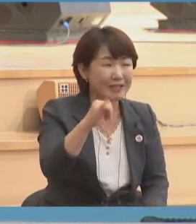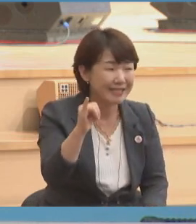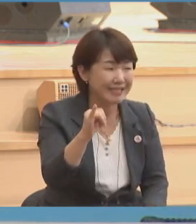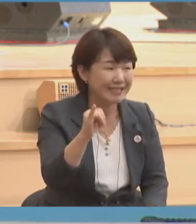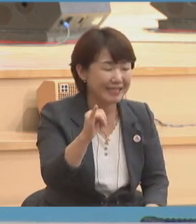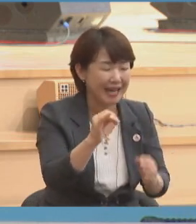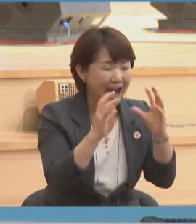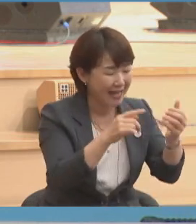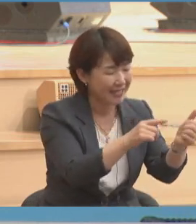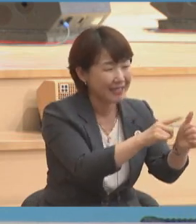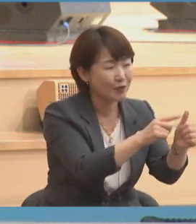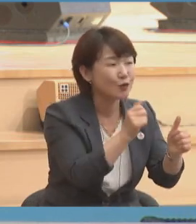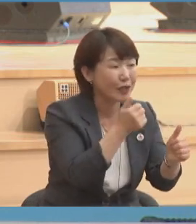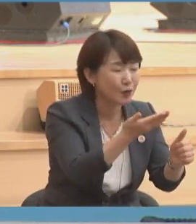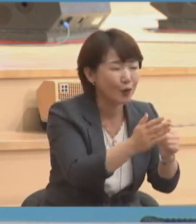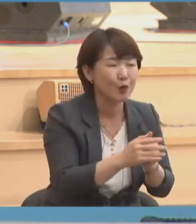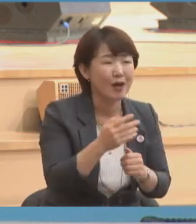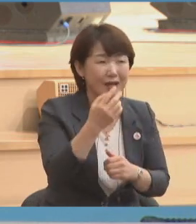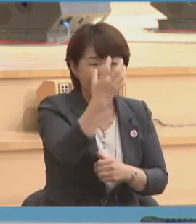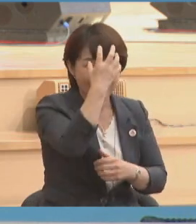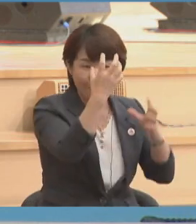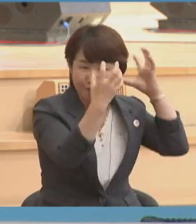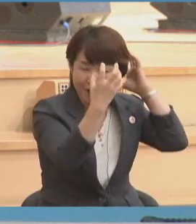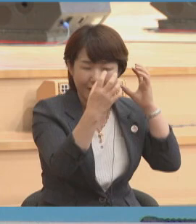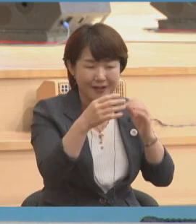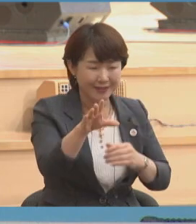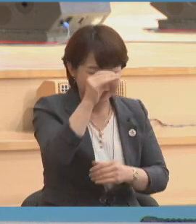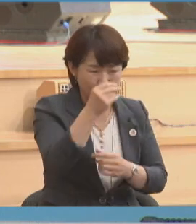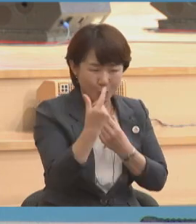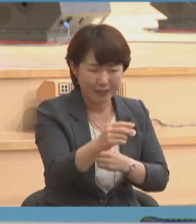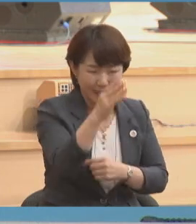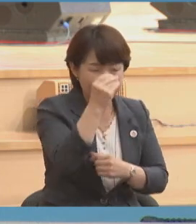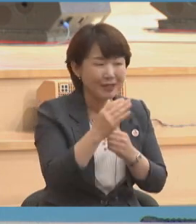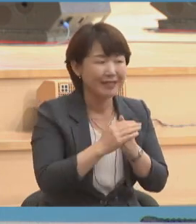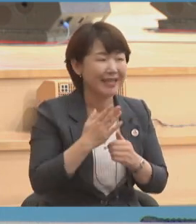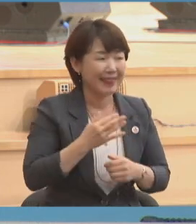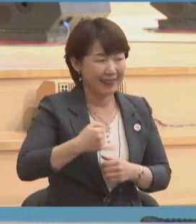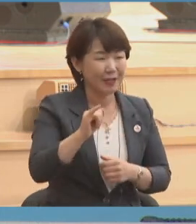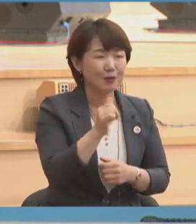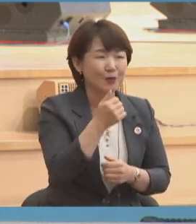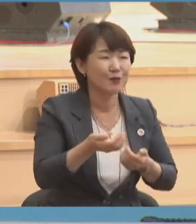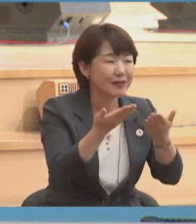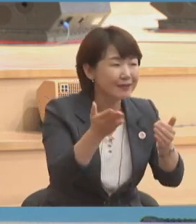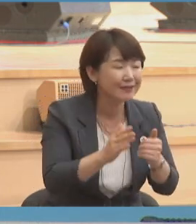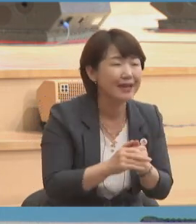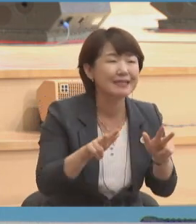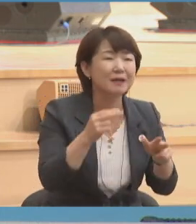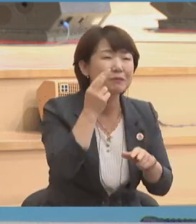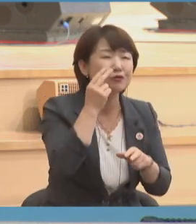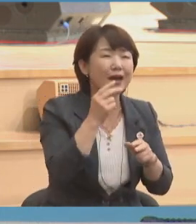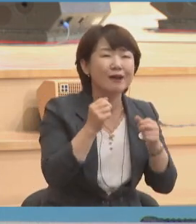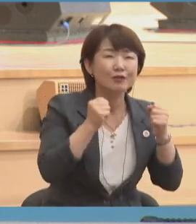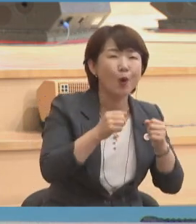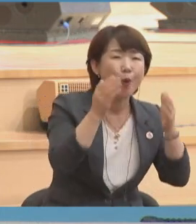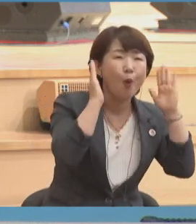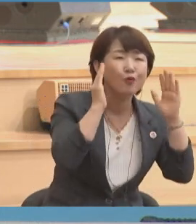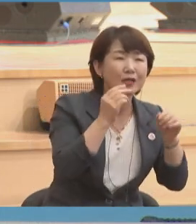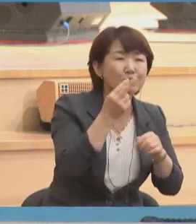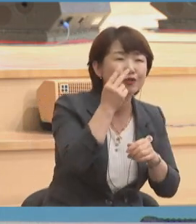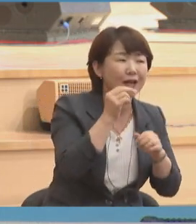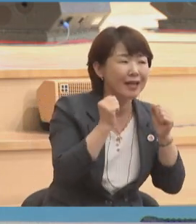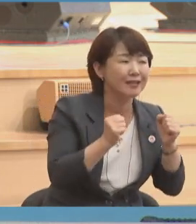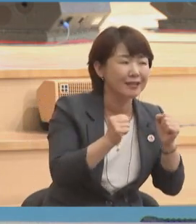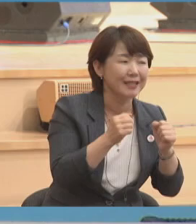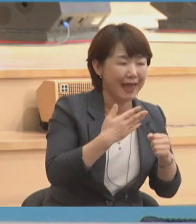짱구 머리인 제 딸 아이도 뭐 소개하고 그랬잖아요. 그랬더니 미국 리치몬드에서 공부하고 있는 우리 딸 아이가 제 설교를 듣고는 카톡으로 답이